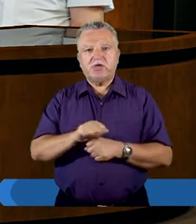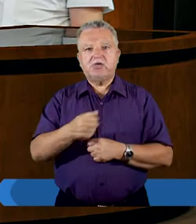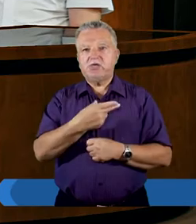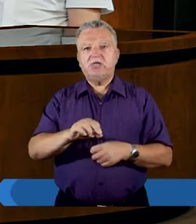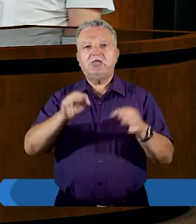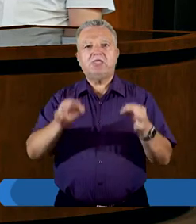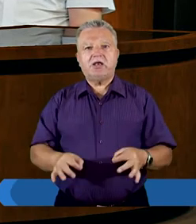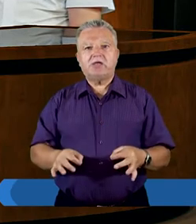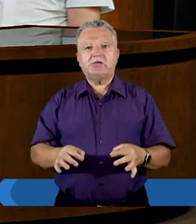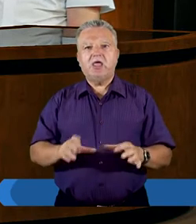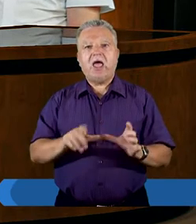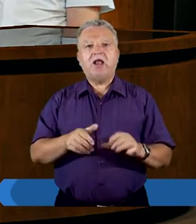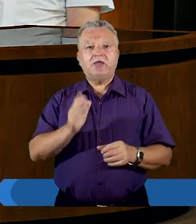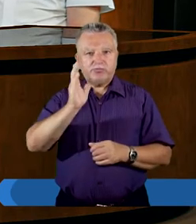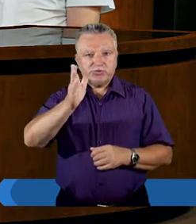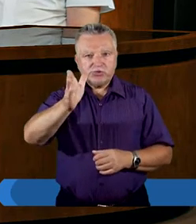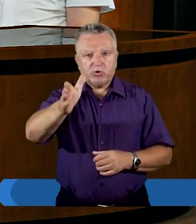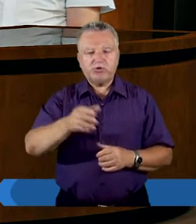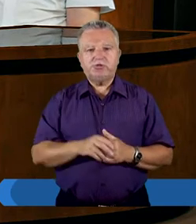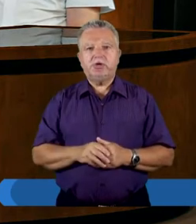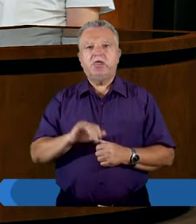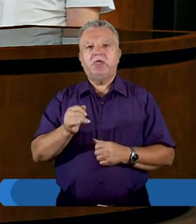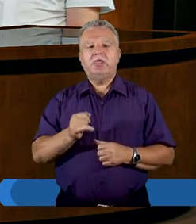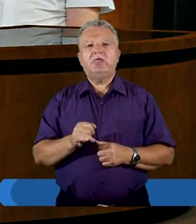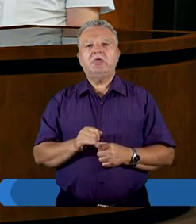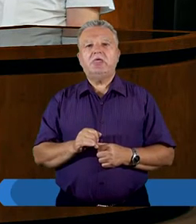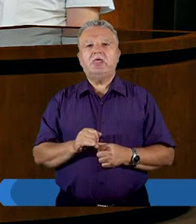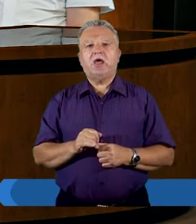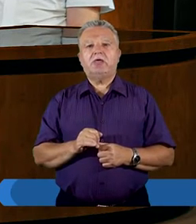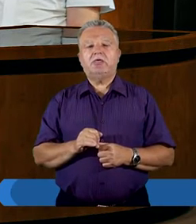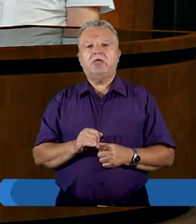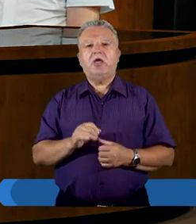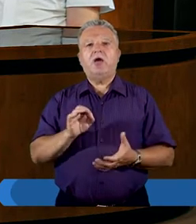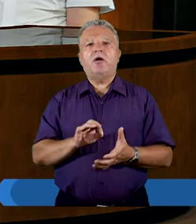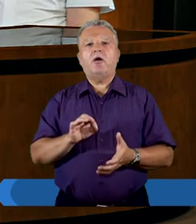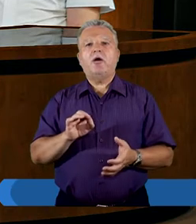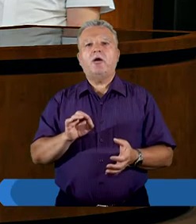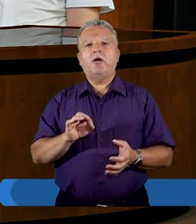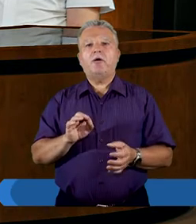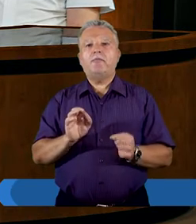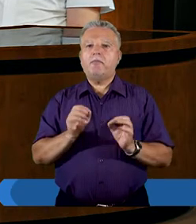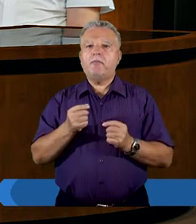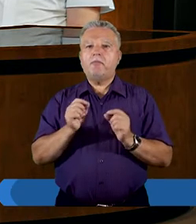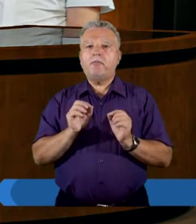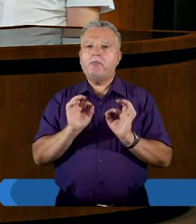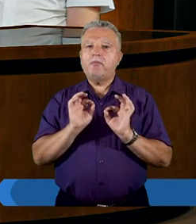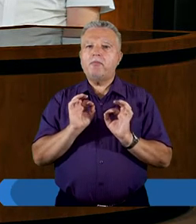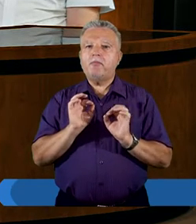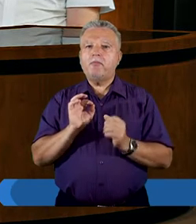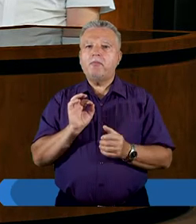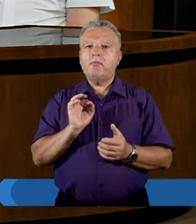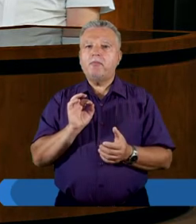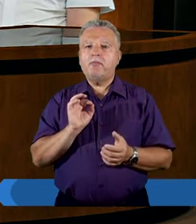teraz, tylko w przyszłości. Jaki fakt, jaki moment w historii otwiera nam zupełnie nową